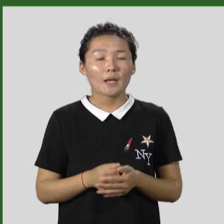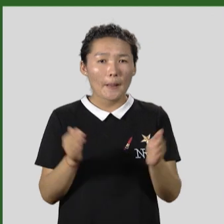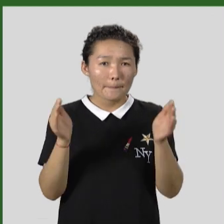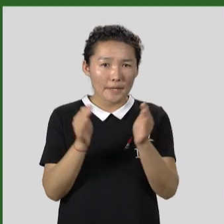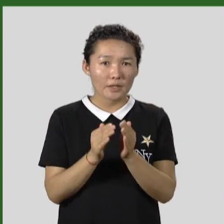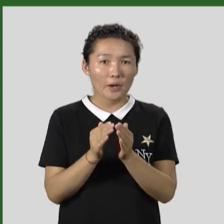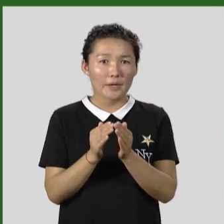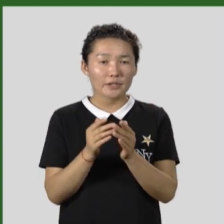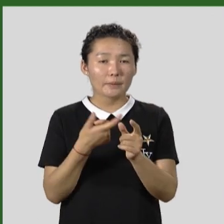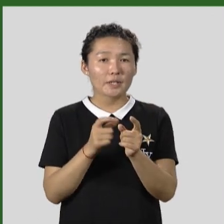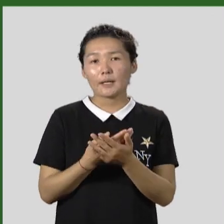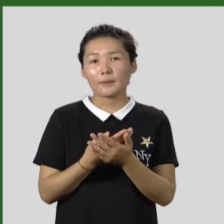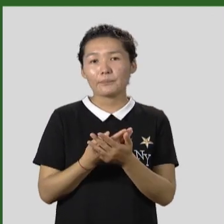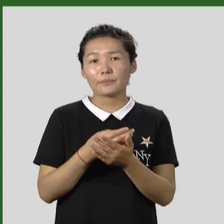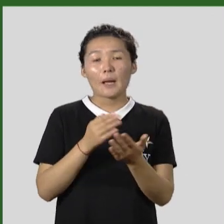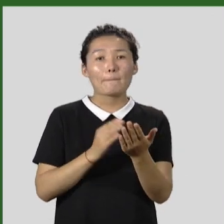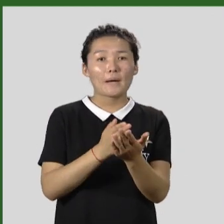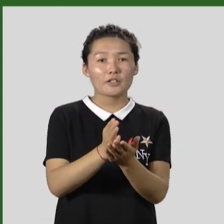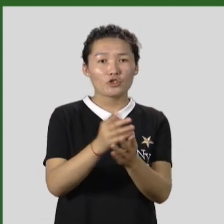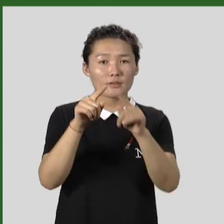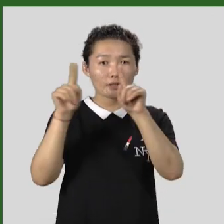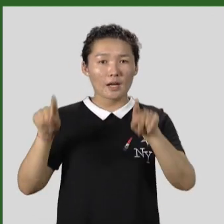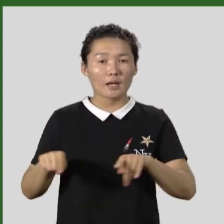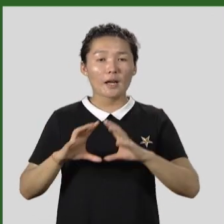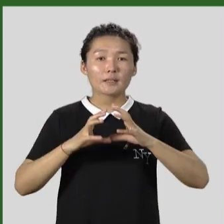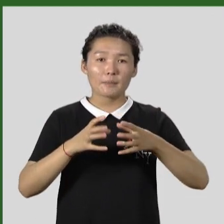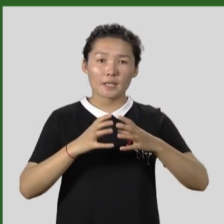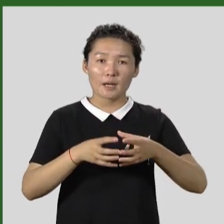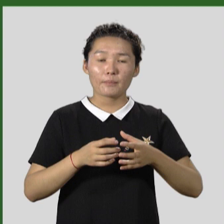Мелкомасштабные, например, политическая карта мира.